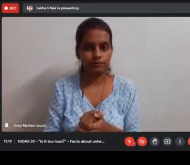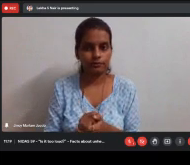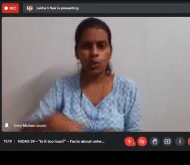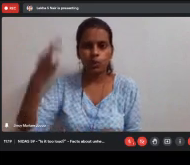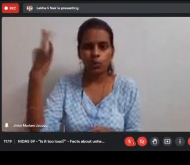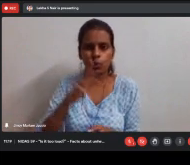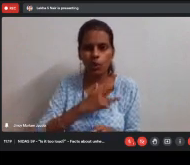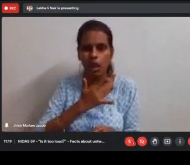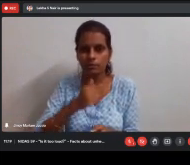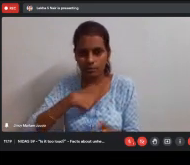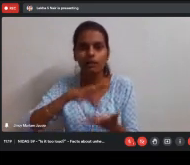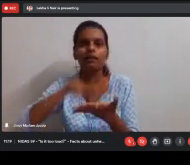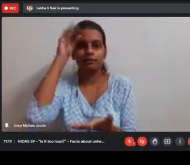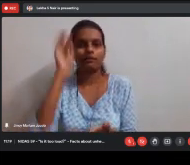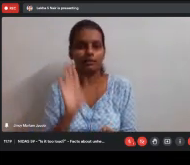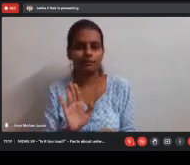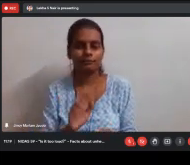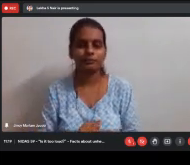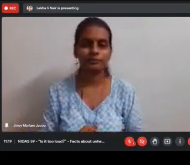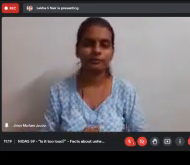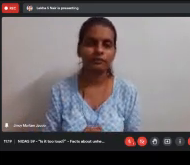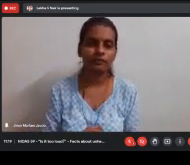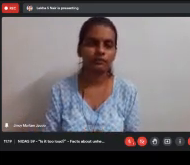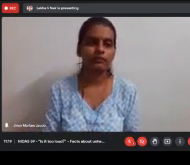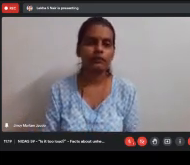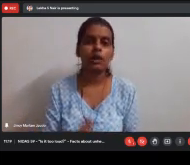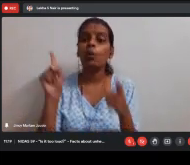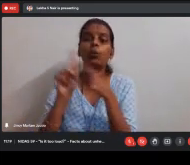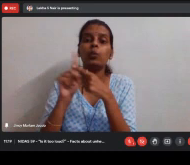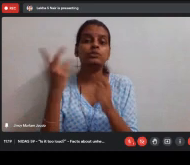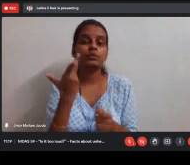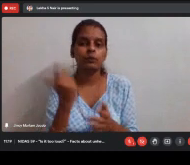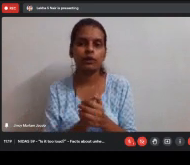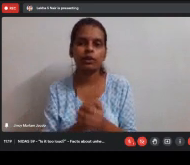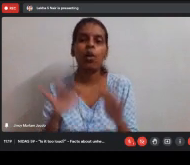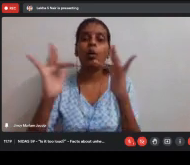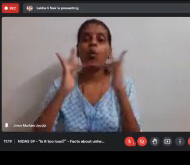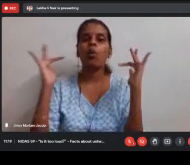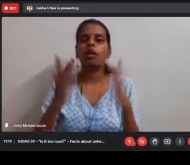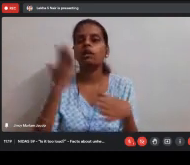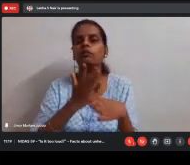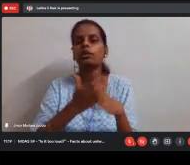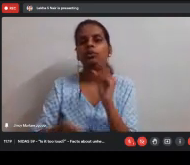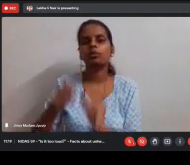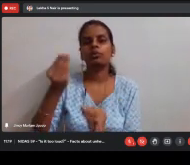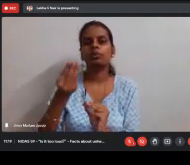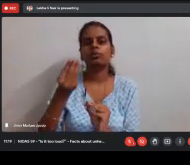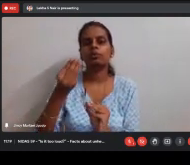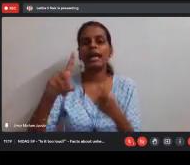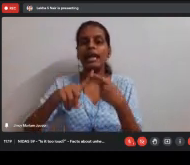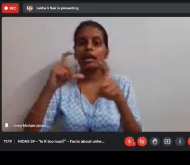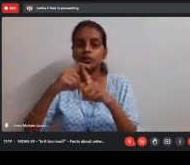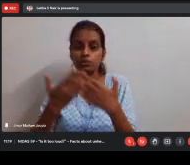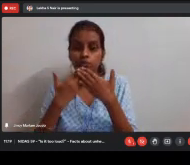ഒഴിവായപ്പോൾ അപ്പോഴും നോയിസ് പൊല്യൂഷൻ കുറഞ്ഞു. പക്ഷേ എന്നാൽ ഈ പകർച്ചവ്യാധി കാരണം ചില ശീലങ്ങൾ, ഞാൻ തുടക്കത്തിലെ പറഞ്ഞു, ചില ശീലങ്ങൾ നമ്മൾ